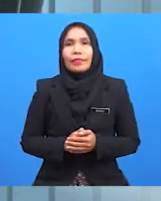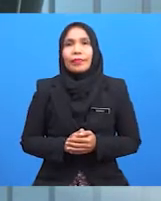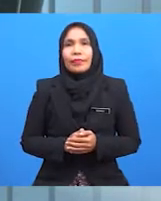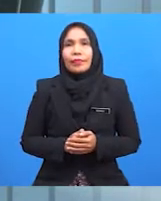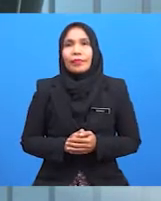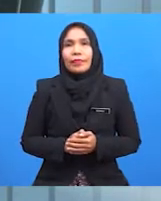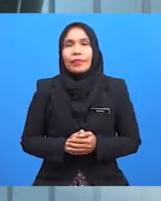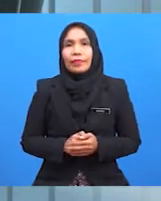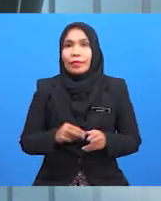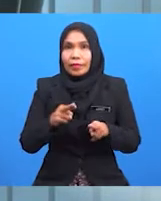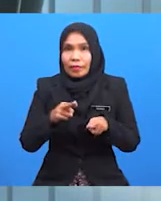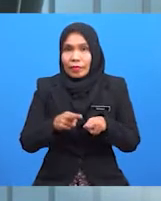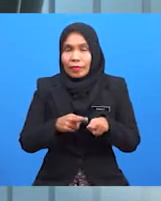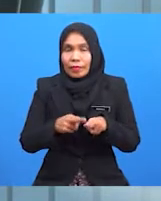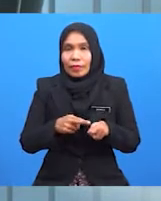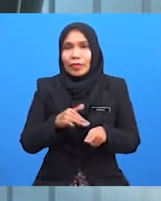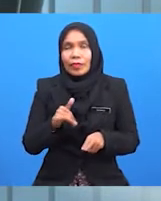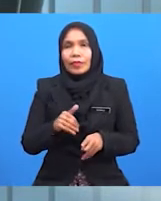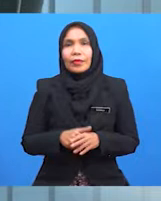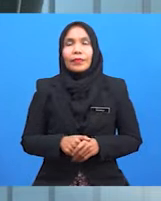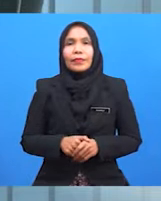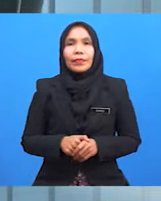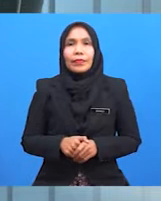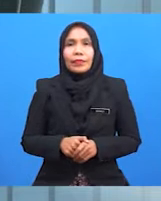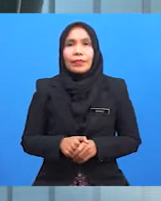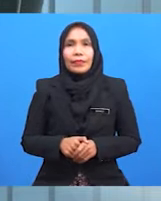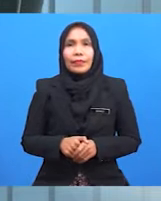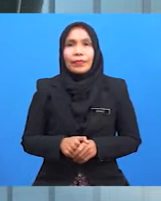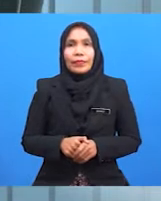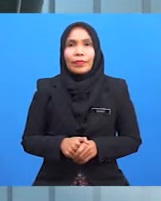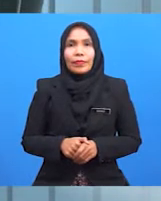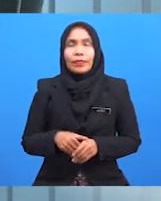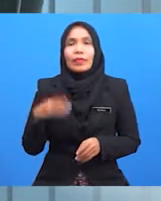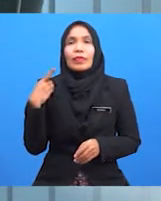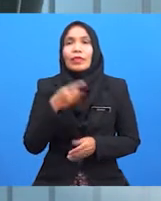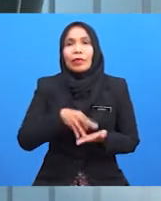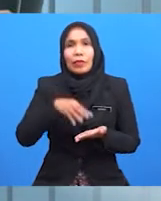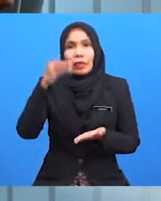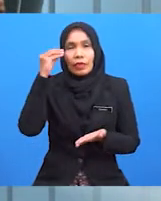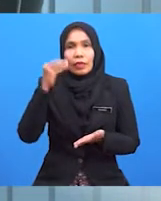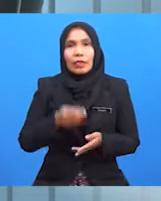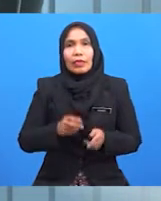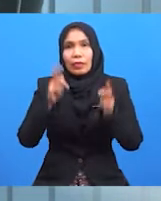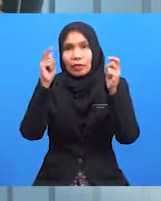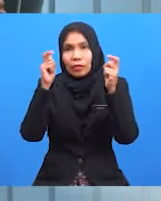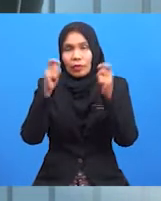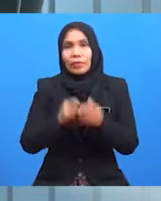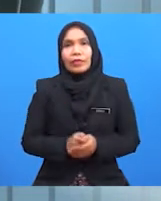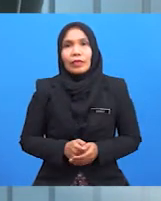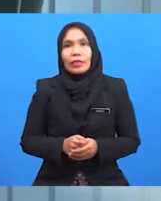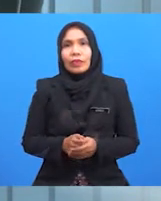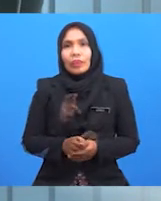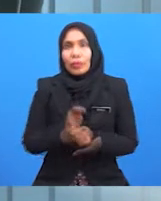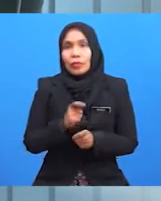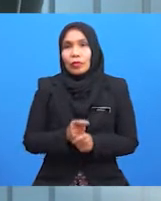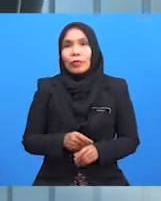Apakah kesimpulan pembelajaran kita pada hari ini? Kita belajar topik fungsi bank pusat.